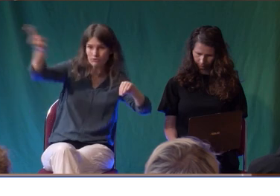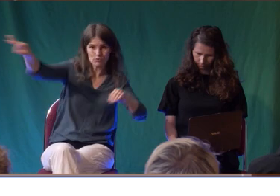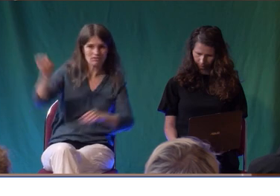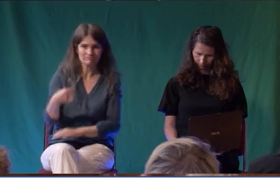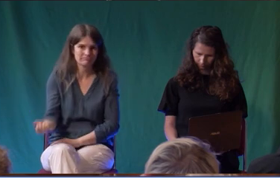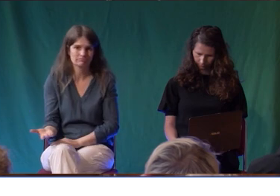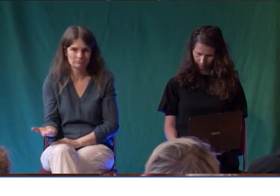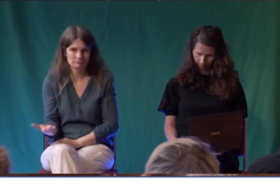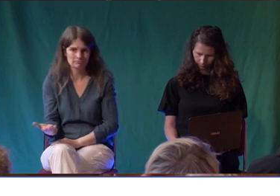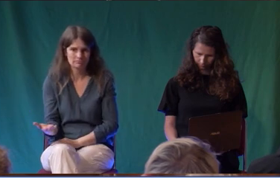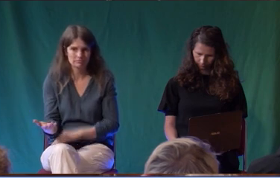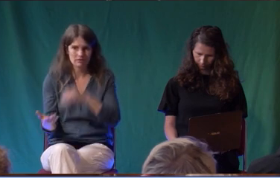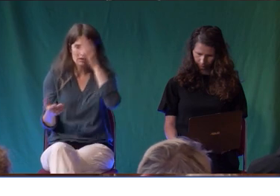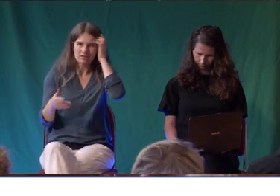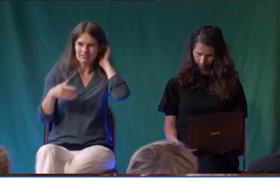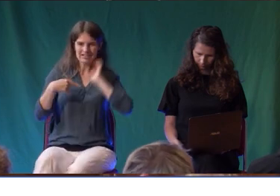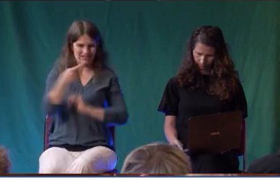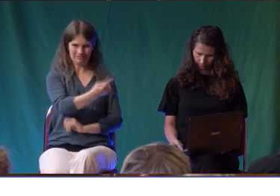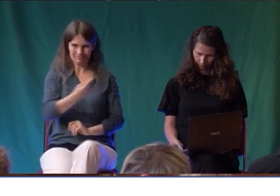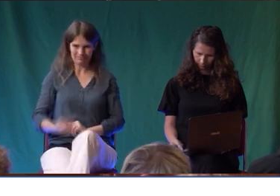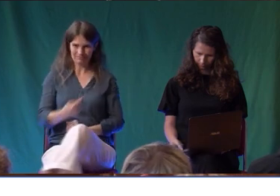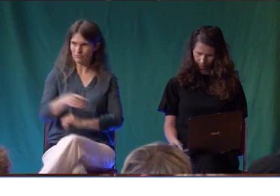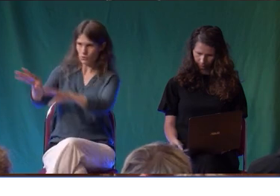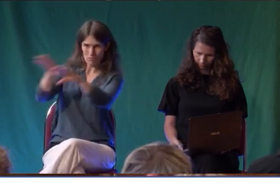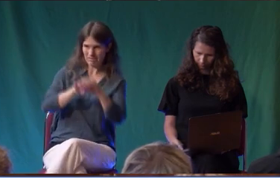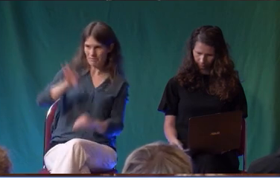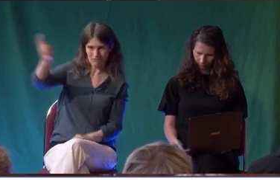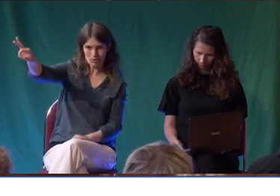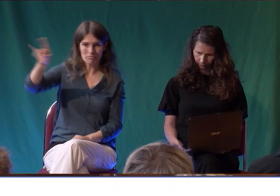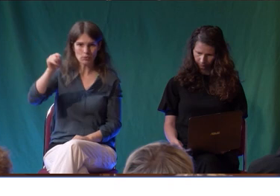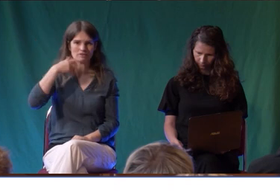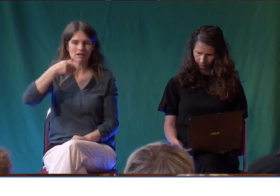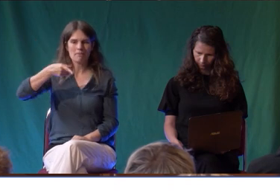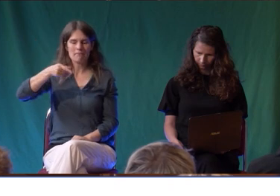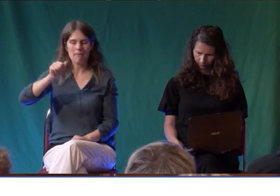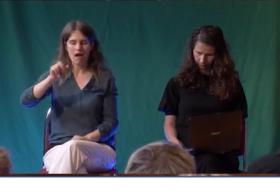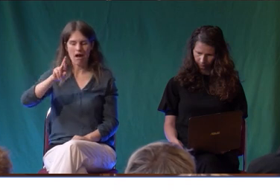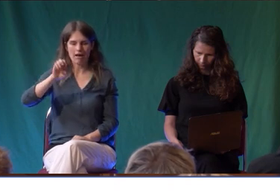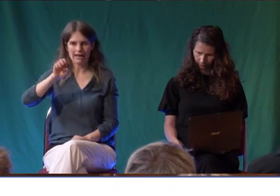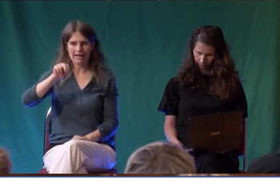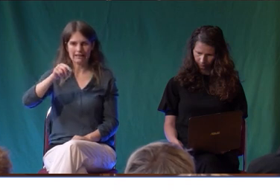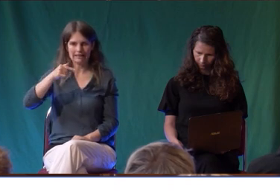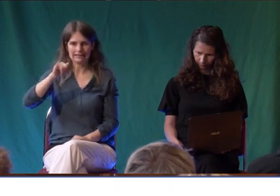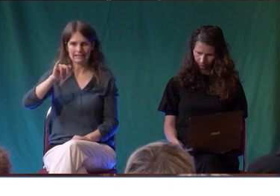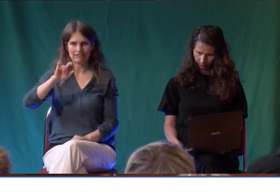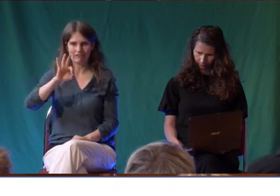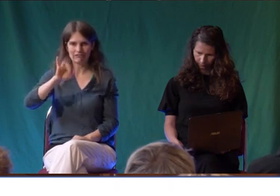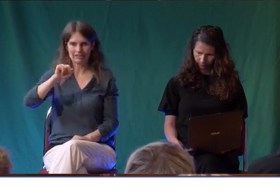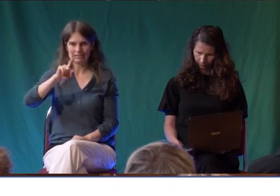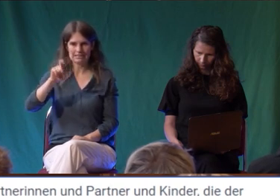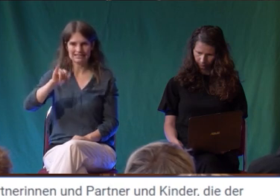der Fachbegriff heißt dann oft parentifizierung also wenn Kinder Dinge tun die eigentlich ihre Eltern für sie tun